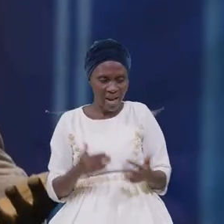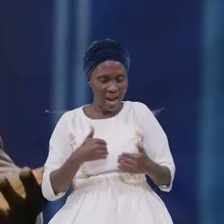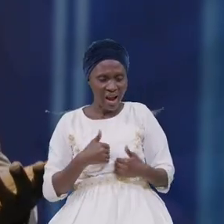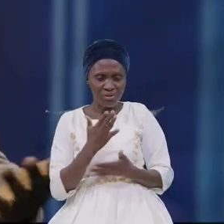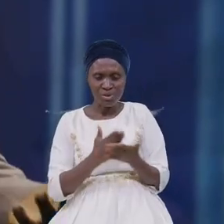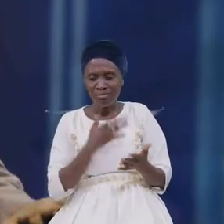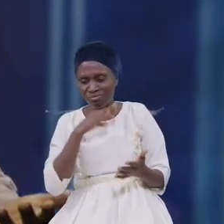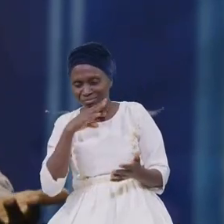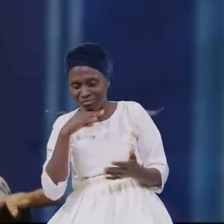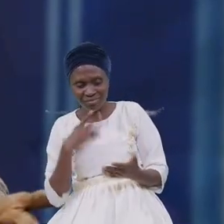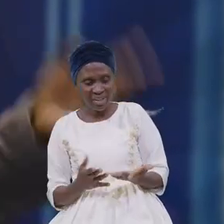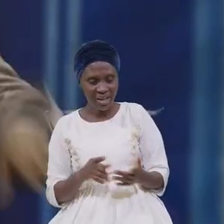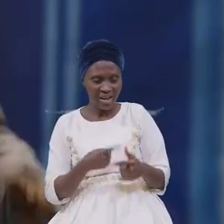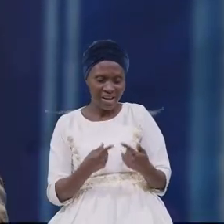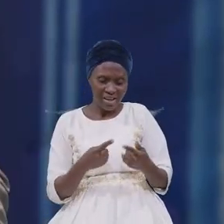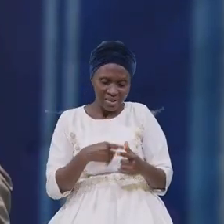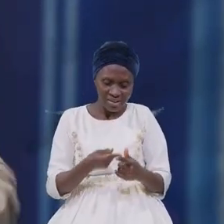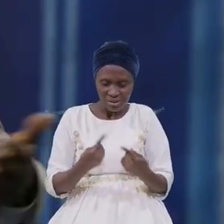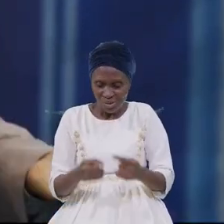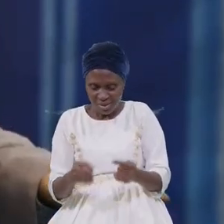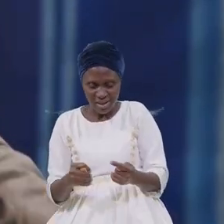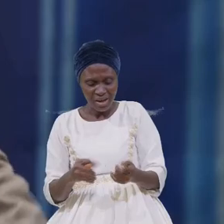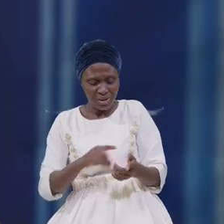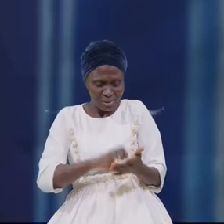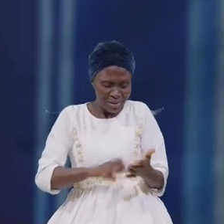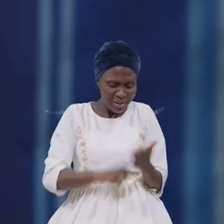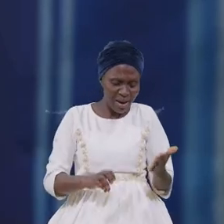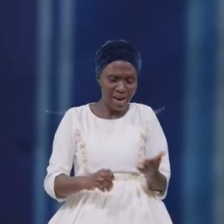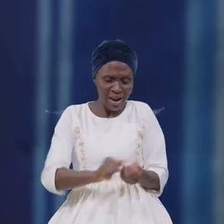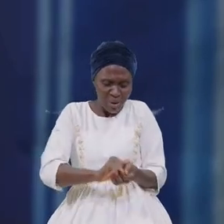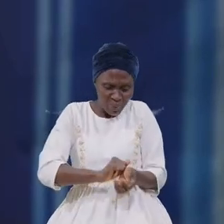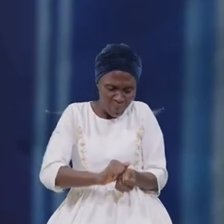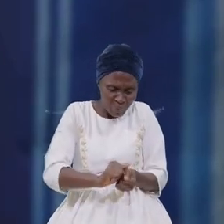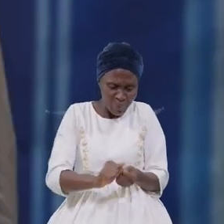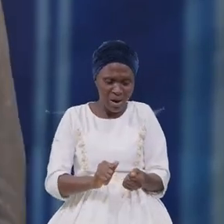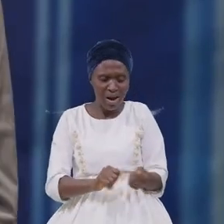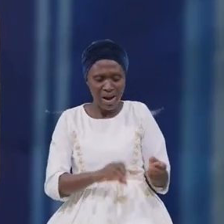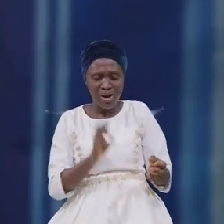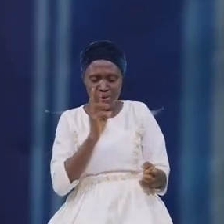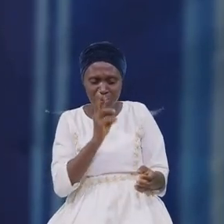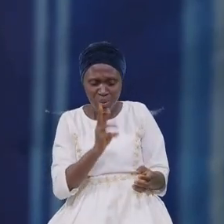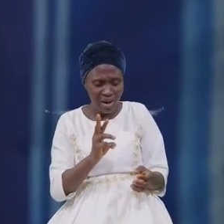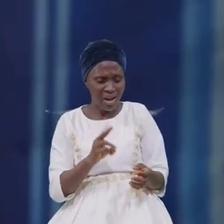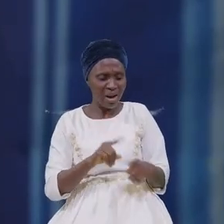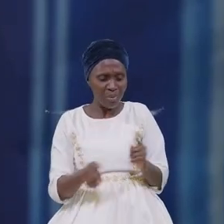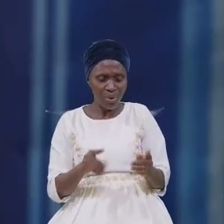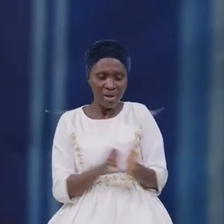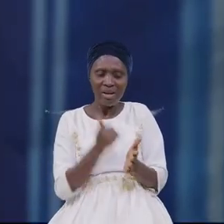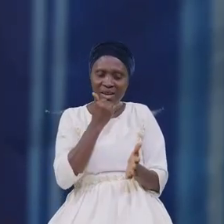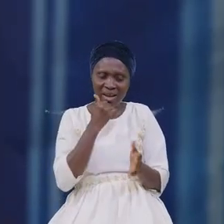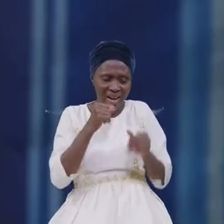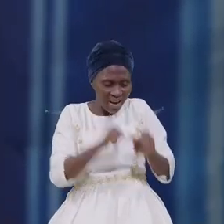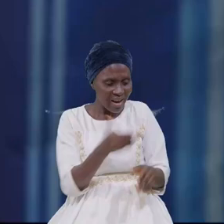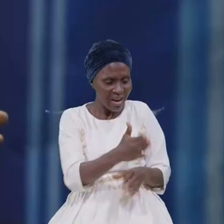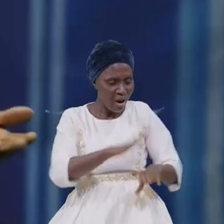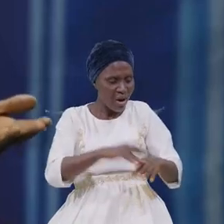les assiettes doivent être neuves. Mais c'est sale, vous avez lavé ça, mais c'est encore,